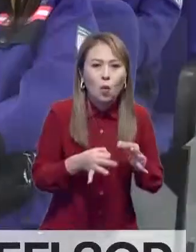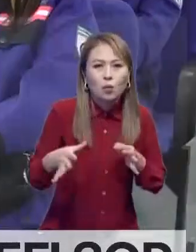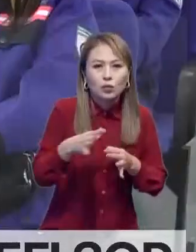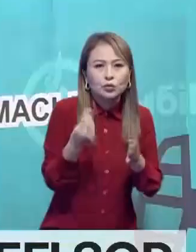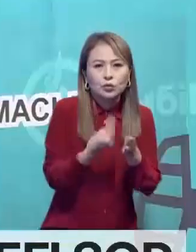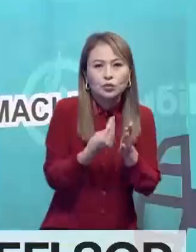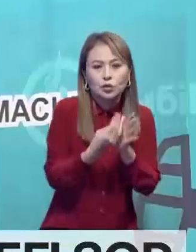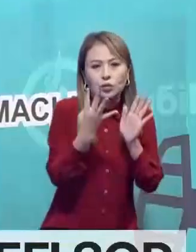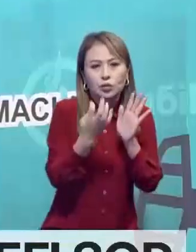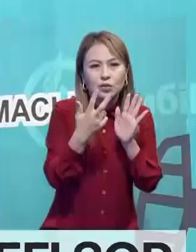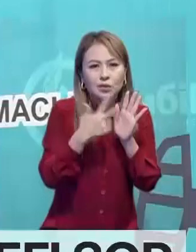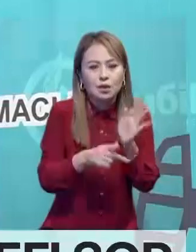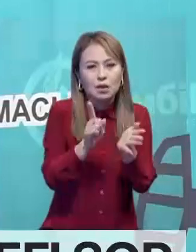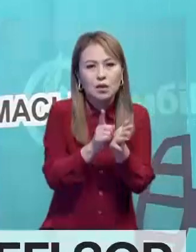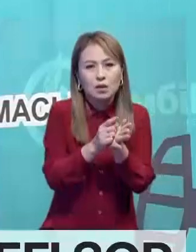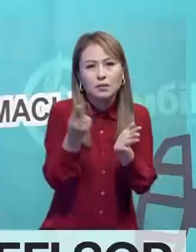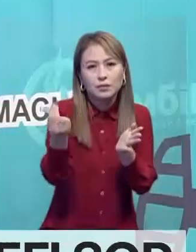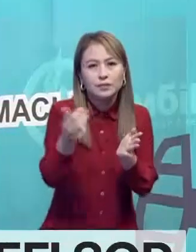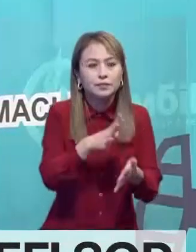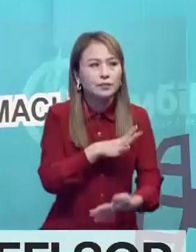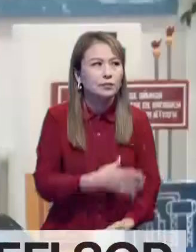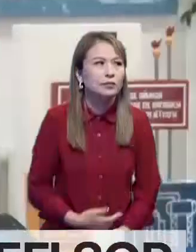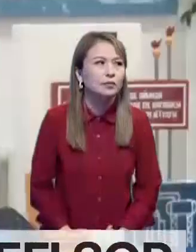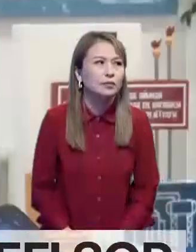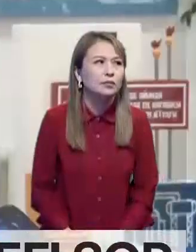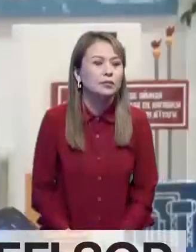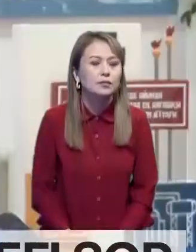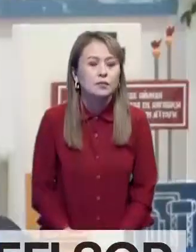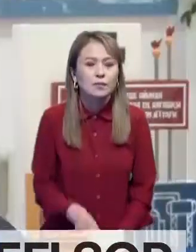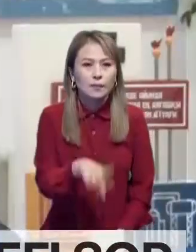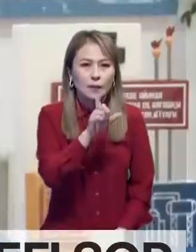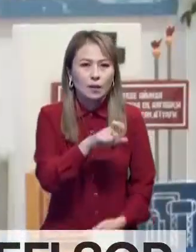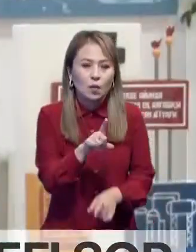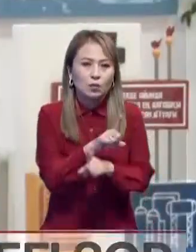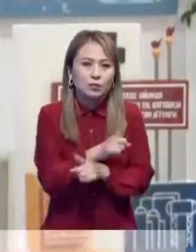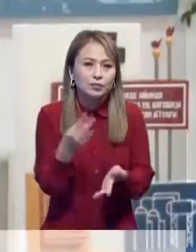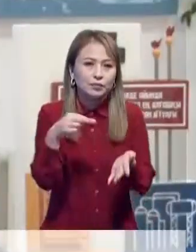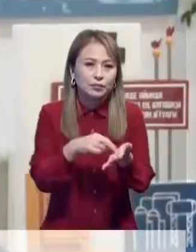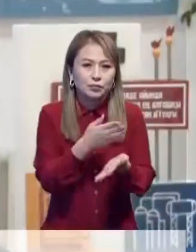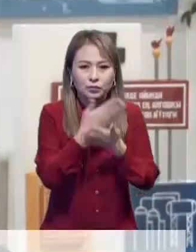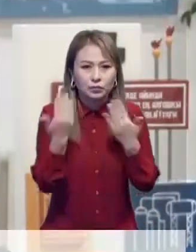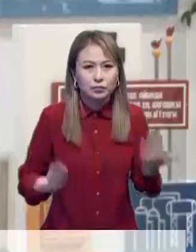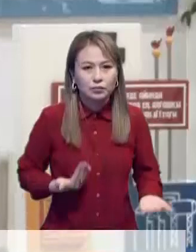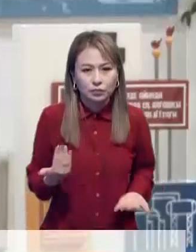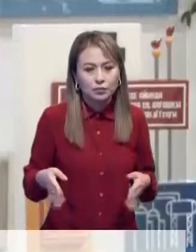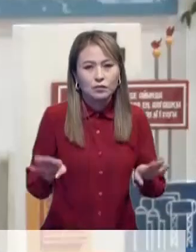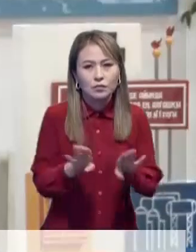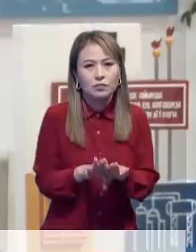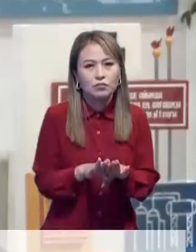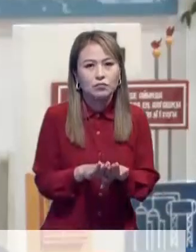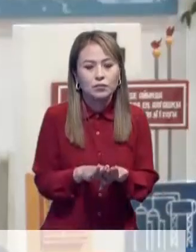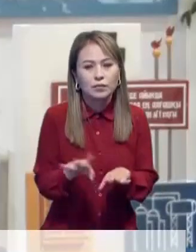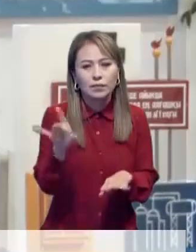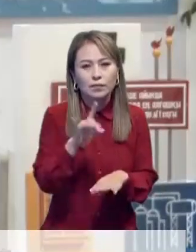бюджетке 480 миллиард теңге салық төлеген. Адам өлімі тіркелген жоқ, жол апаты тіркелген жоқ. Тағы